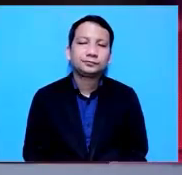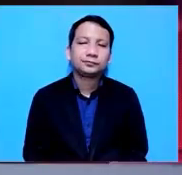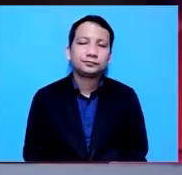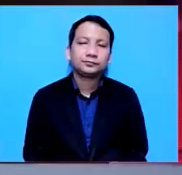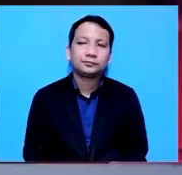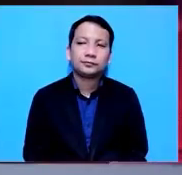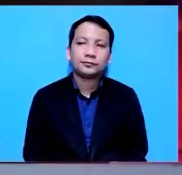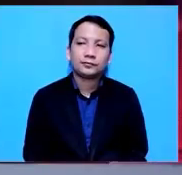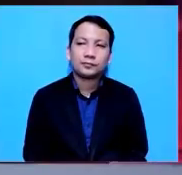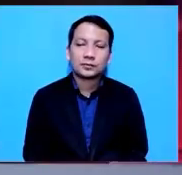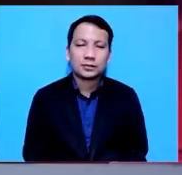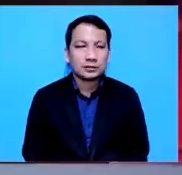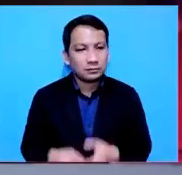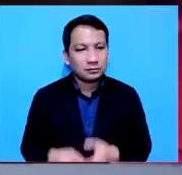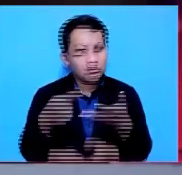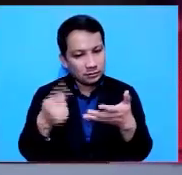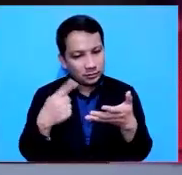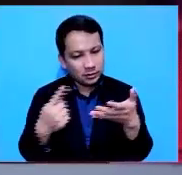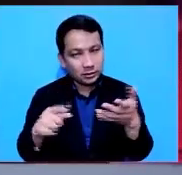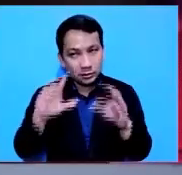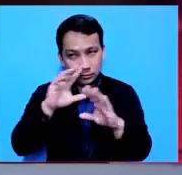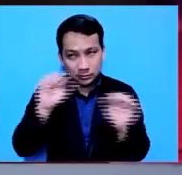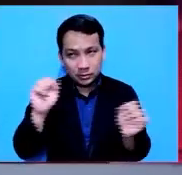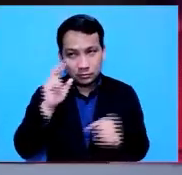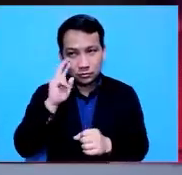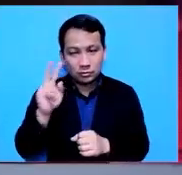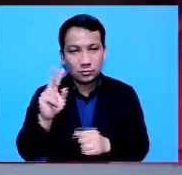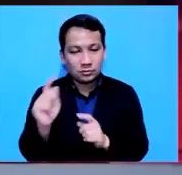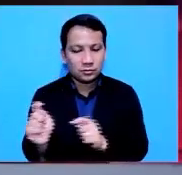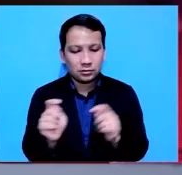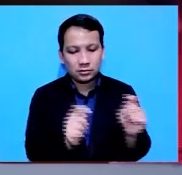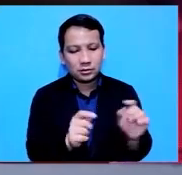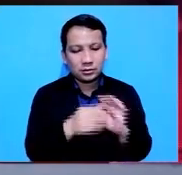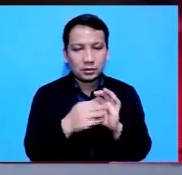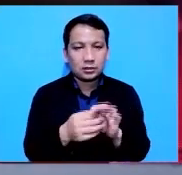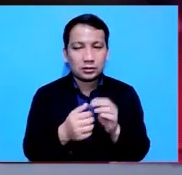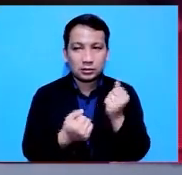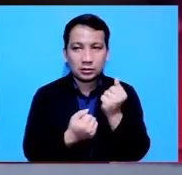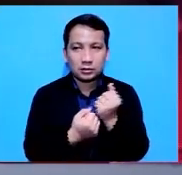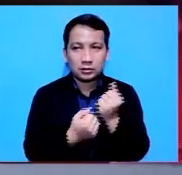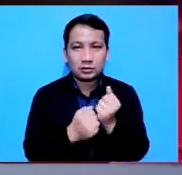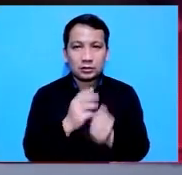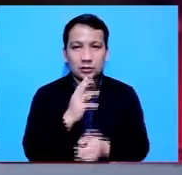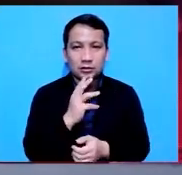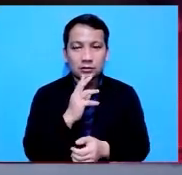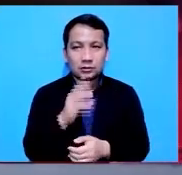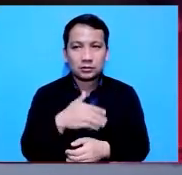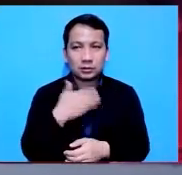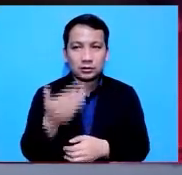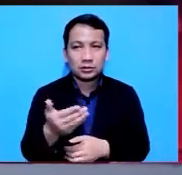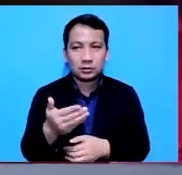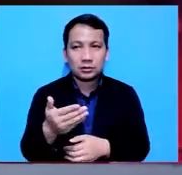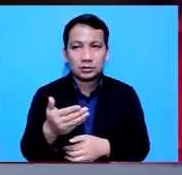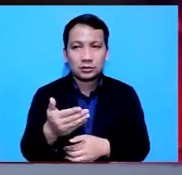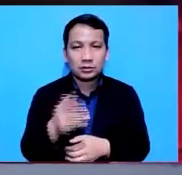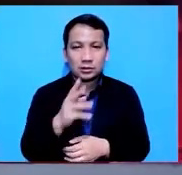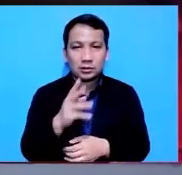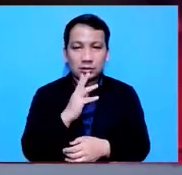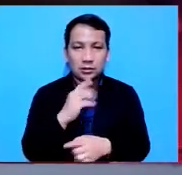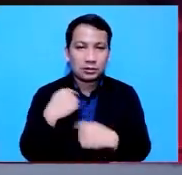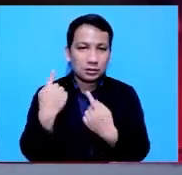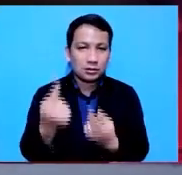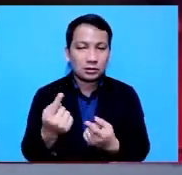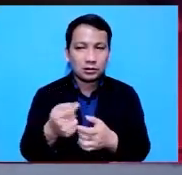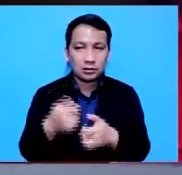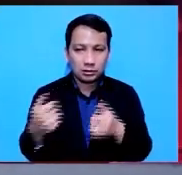na raw ni Pangulong Bongbong Marcos na ilipat ang pangunahing source ng tubig sa bansa sa surface water mula sa underground